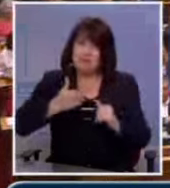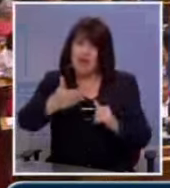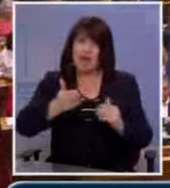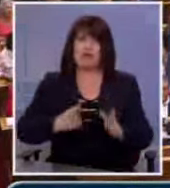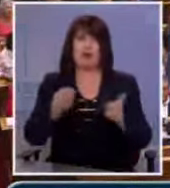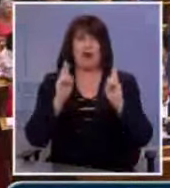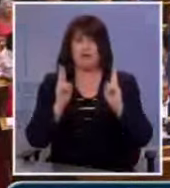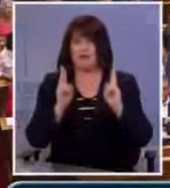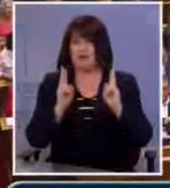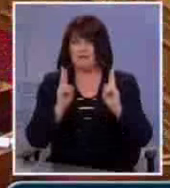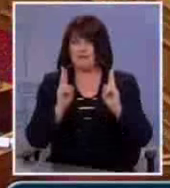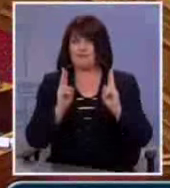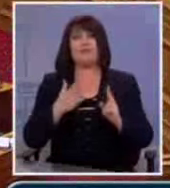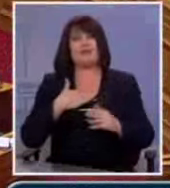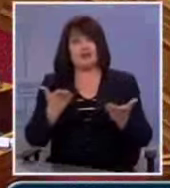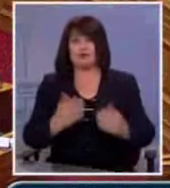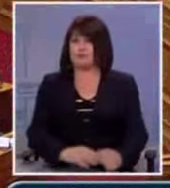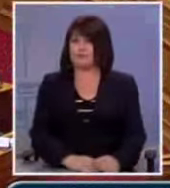μια ελπίδα. Να είστε καλά.